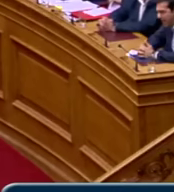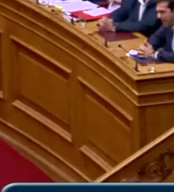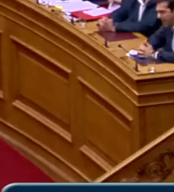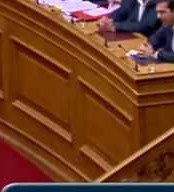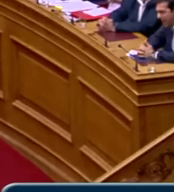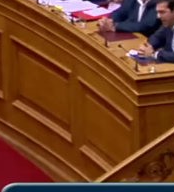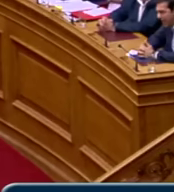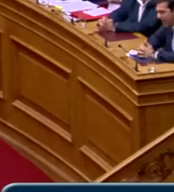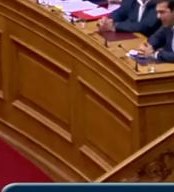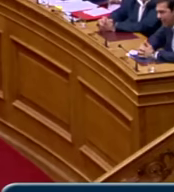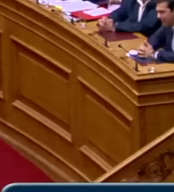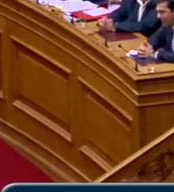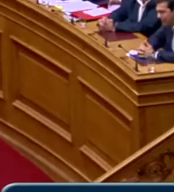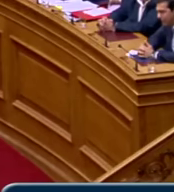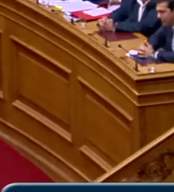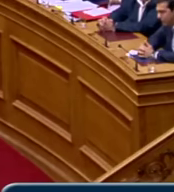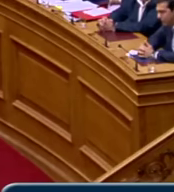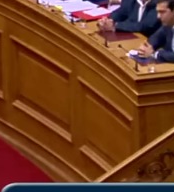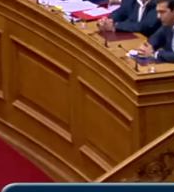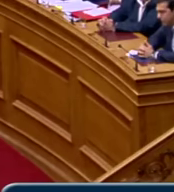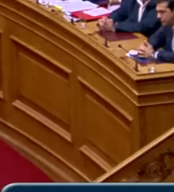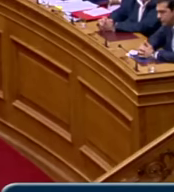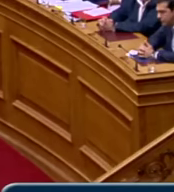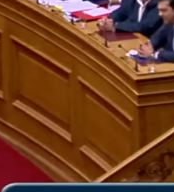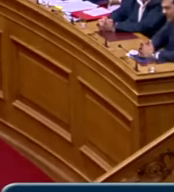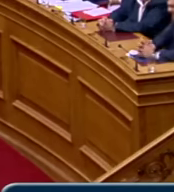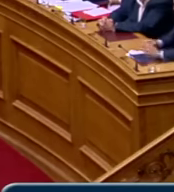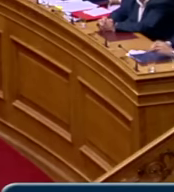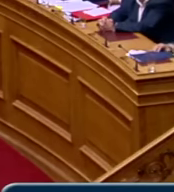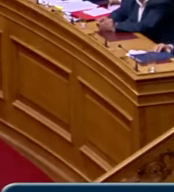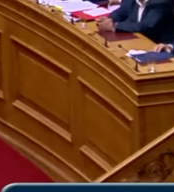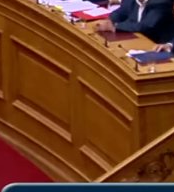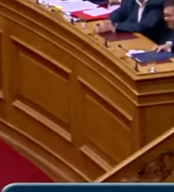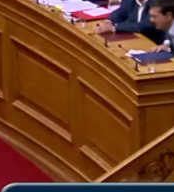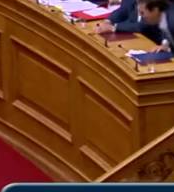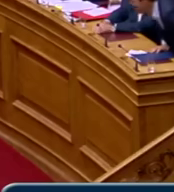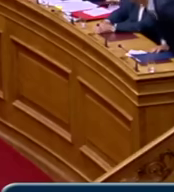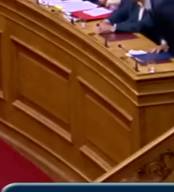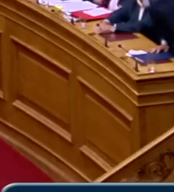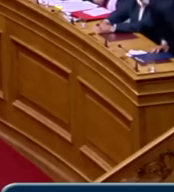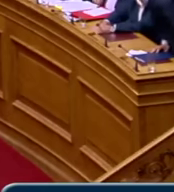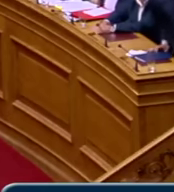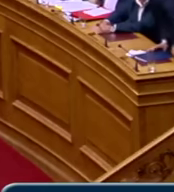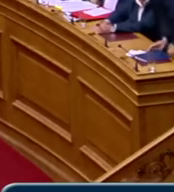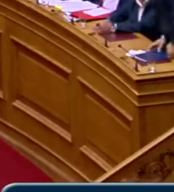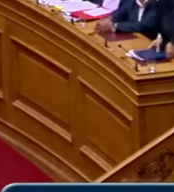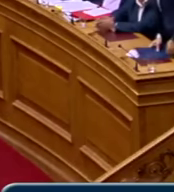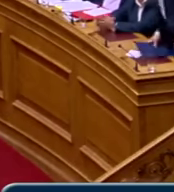ευχαριστούμε πάρα πολύ για τις εξαιρετικές εισηγήσεις ο κύριος πρωθυπουργός κύριος τσίπρας έχει το